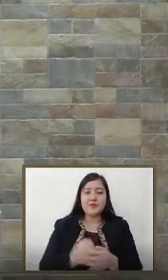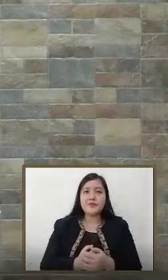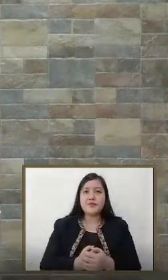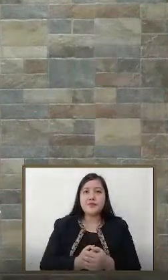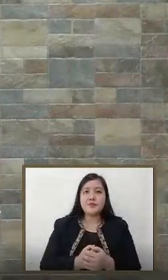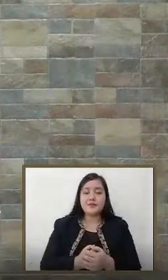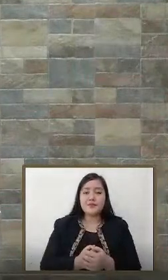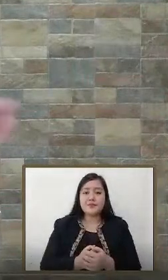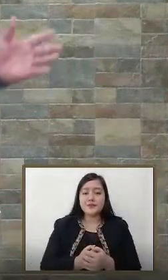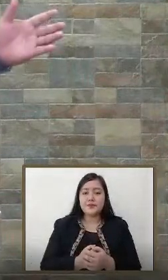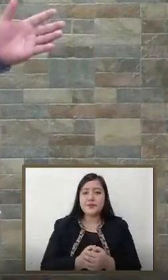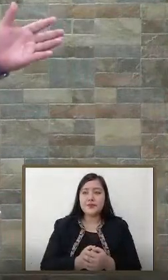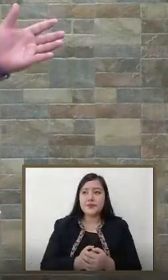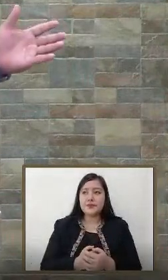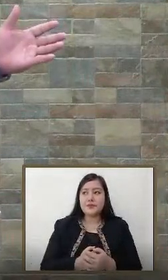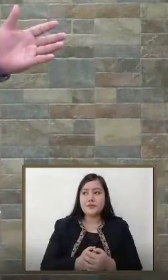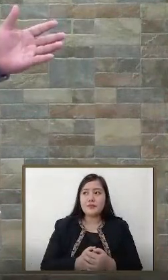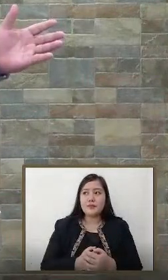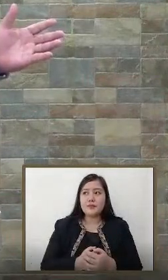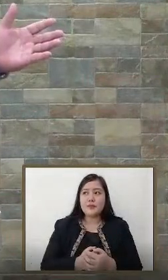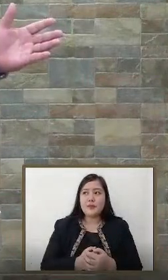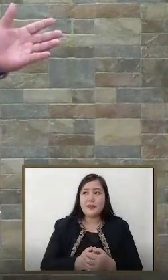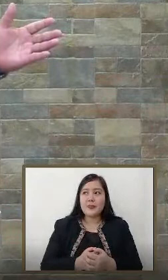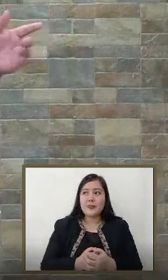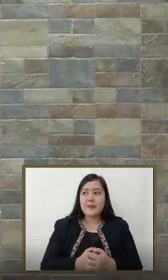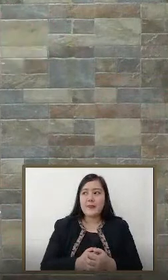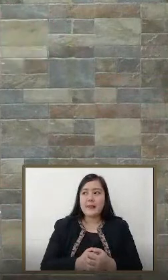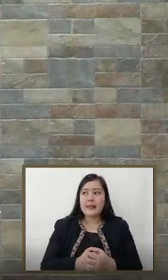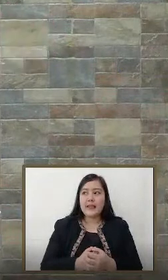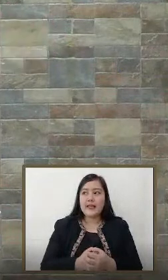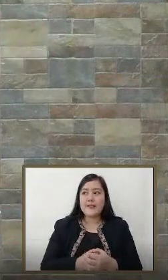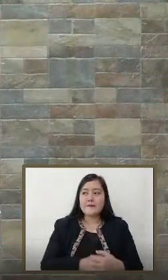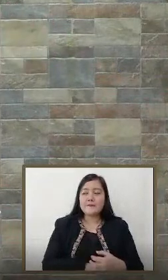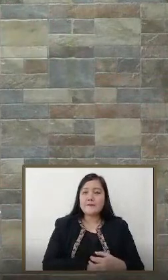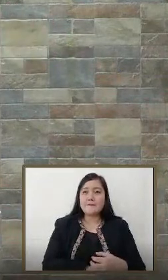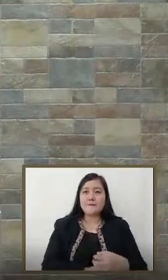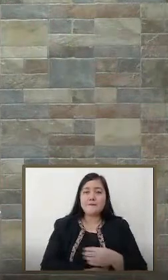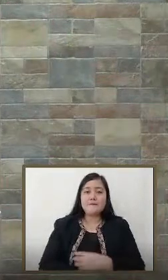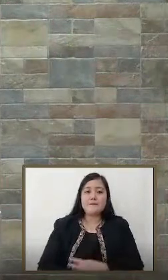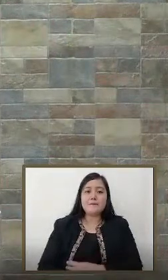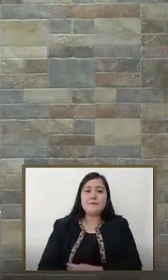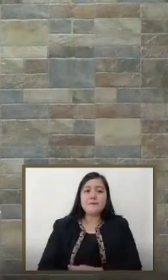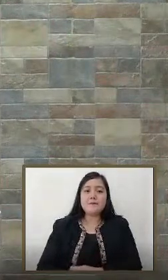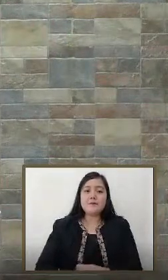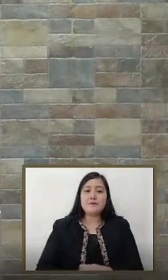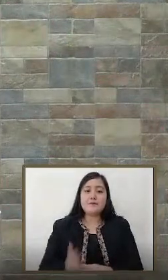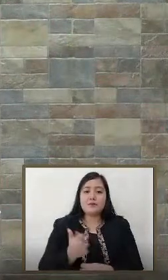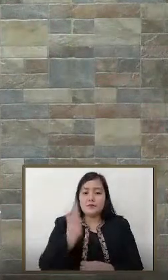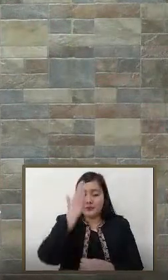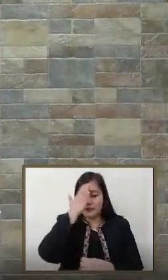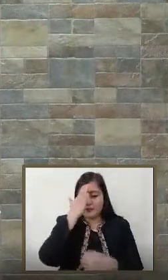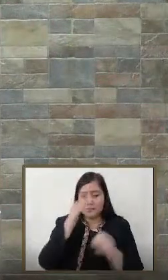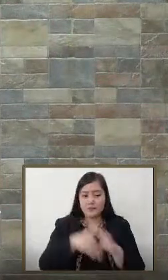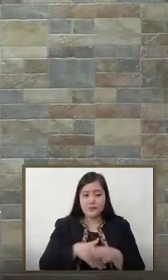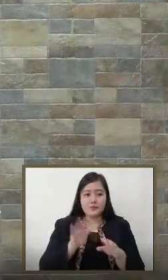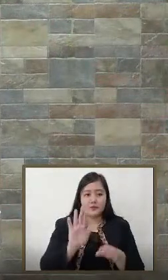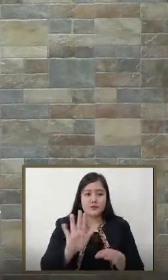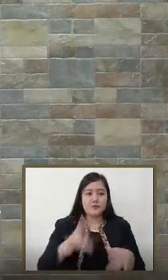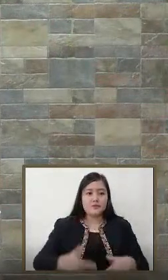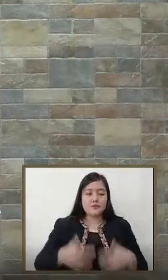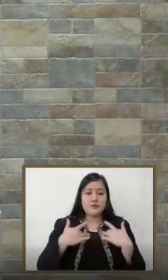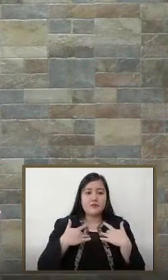amen? Ilan taon na rin yung ating mahal pastor? Ikaw nakakaalam yan sa buhay mo. Kung lahat ng narinig